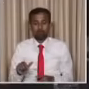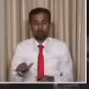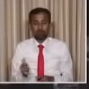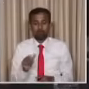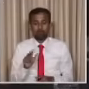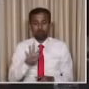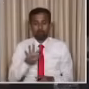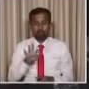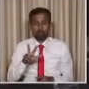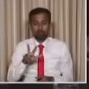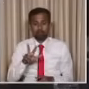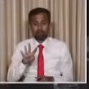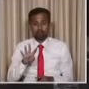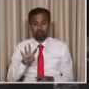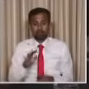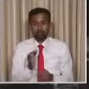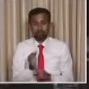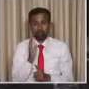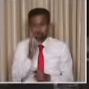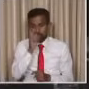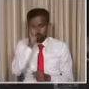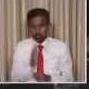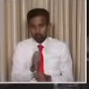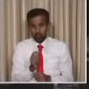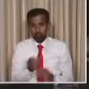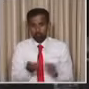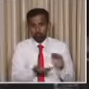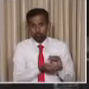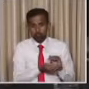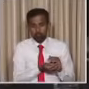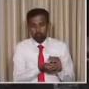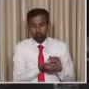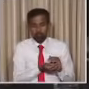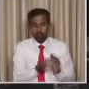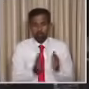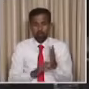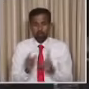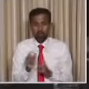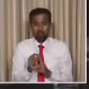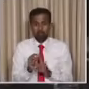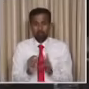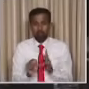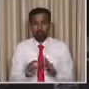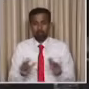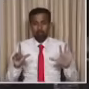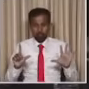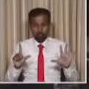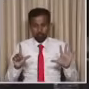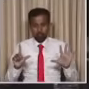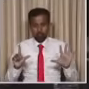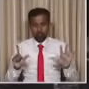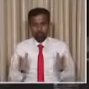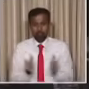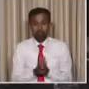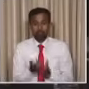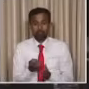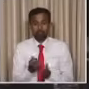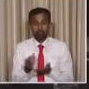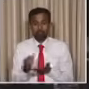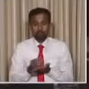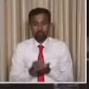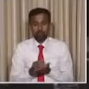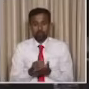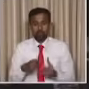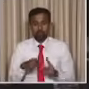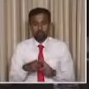782684 जनाधिपतिवर्या याटते अमात्यांश हतक तीयनो ए संदहा मुदल वेंक्रीम